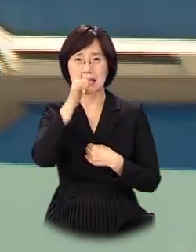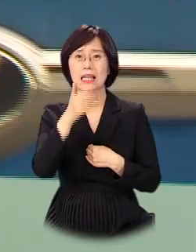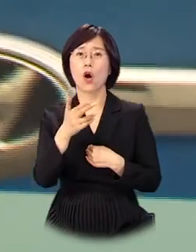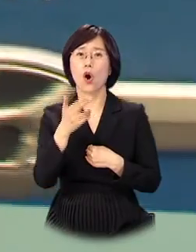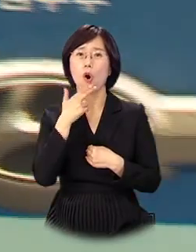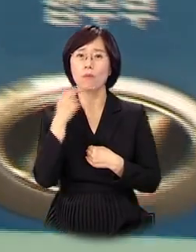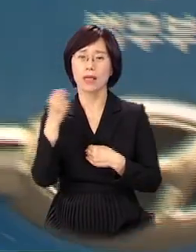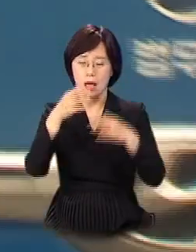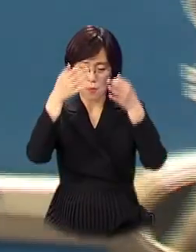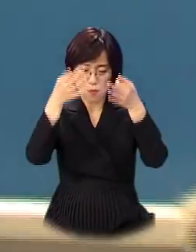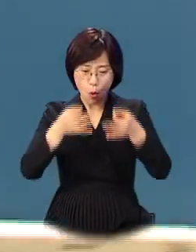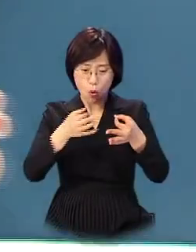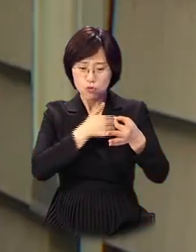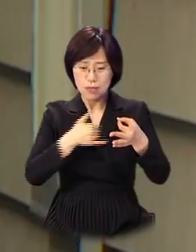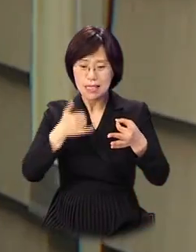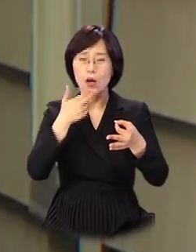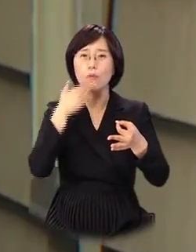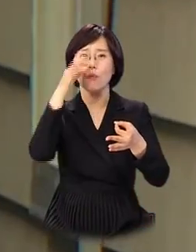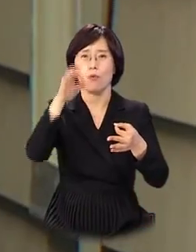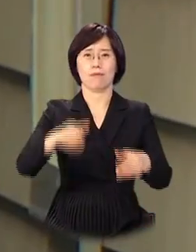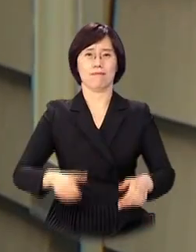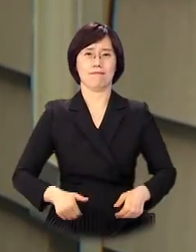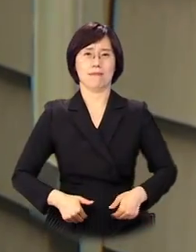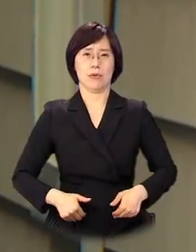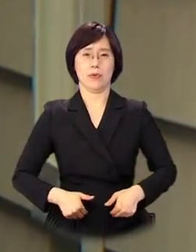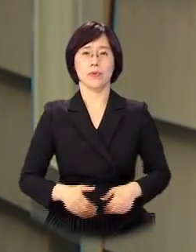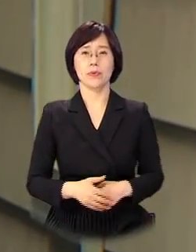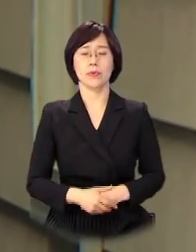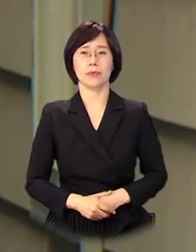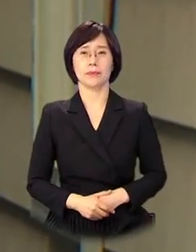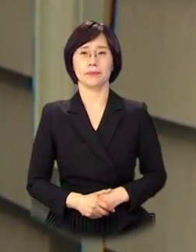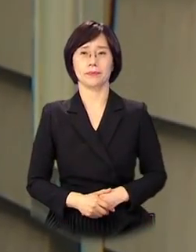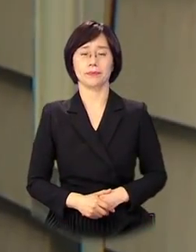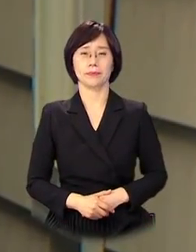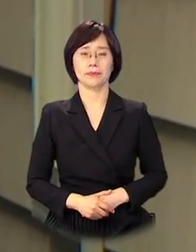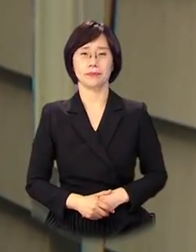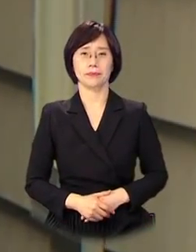다시 한번 되돌아보게 하고 있습니다. TBC 이종우입니다.